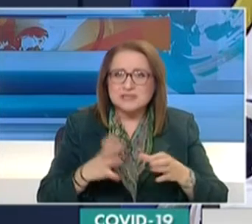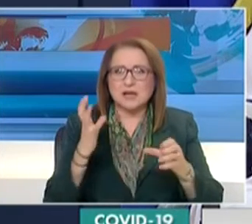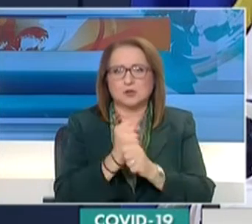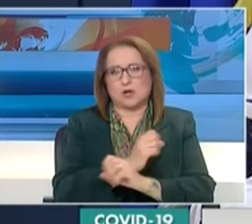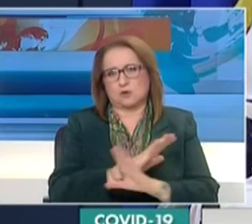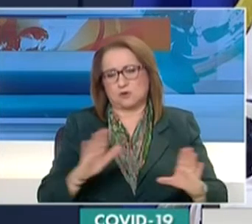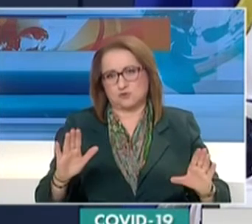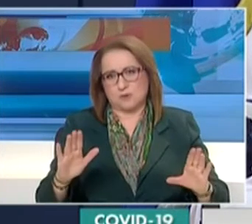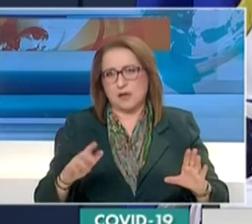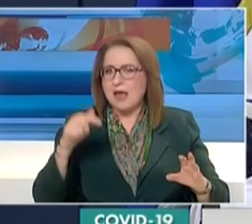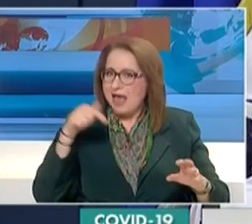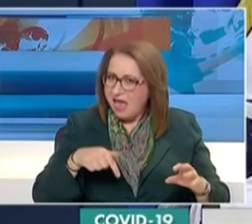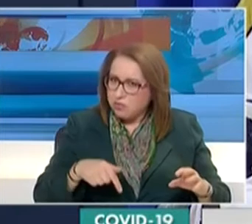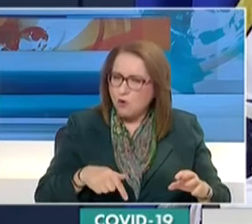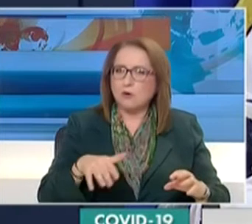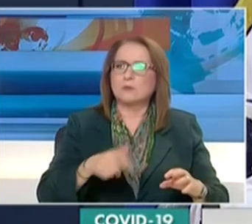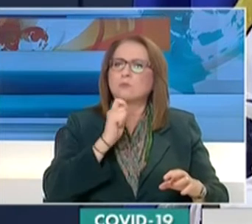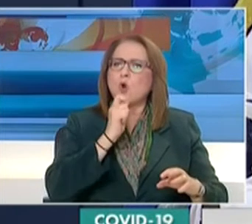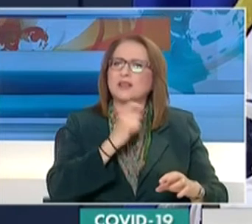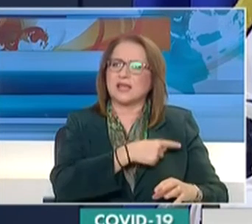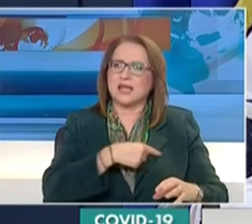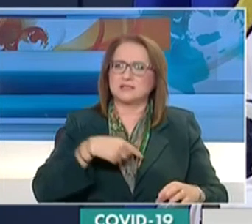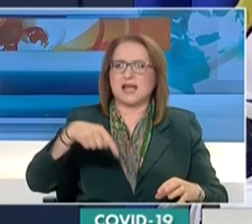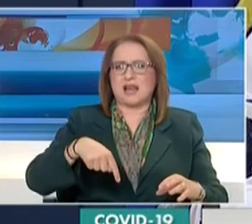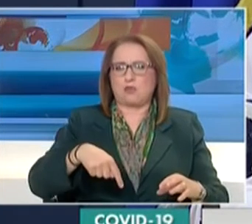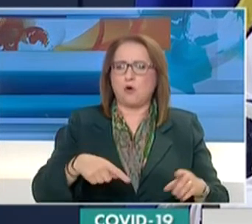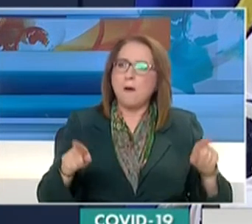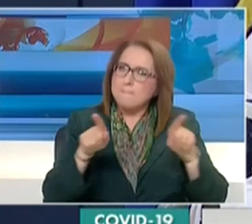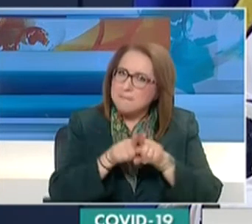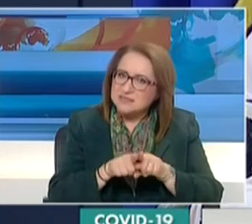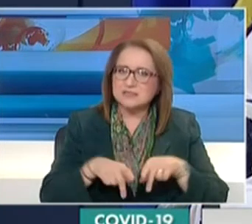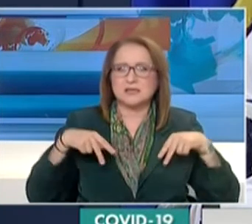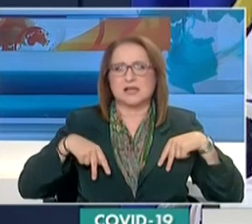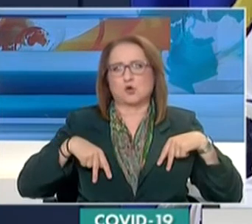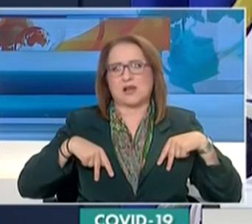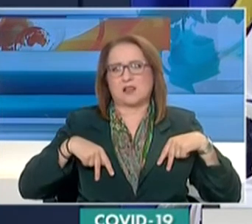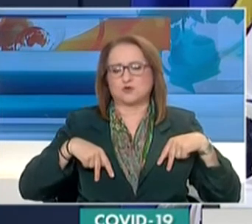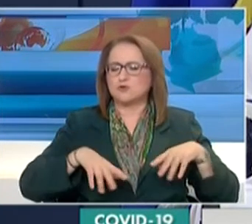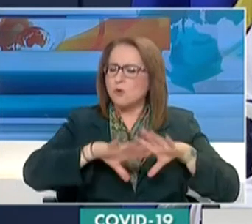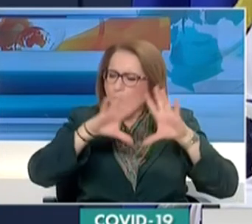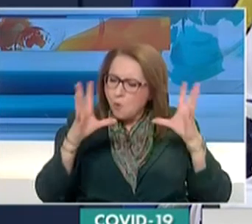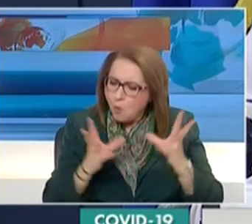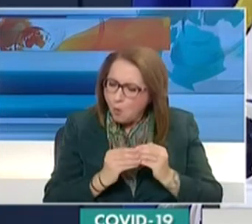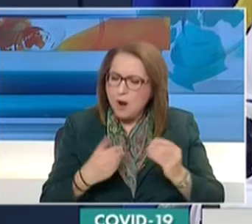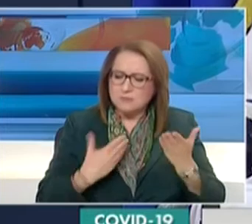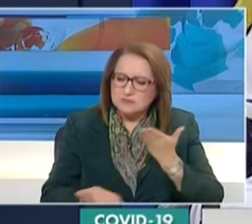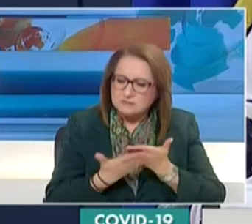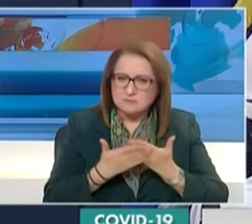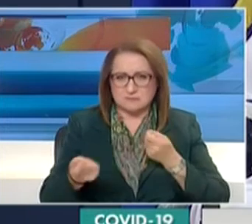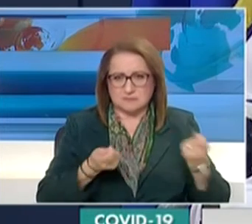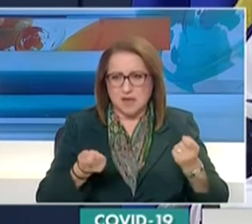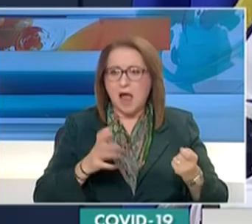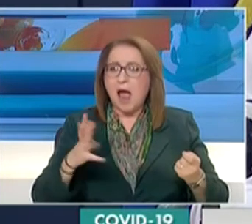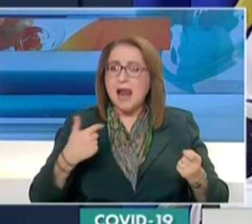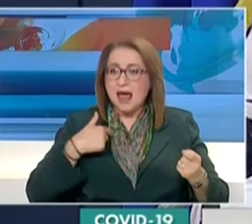ηγεσία είναι εδώ, μαζί και το κράτος, το οποίο κάνει και θα συνεχίσει να κάνει όλα όσα πρέπει. Αλλά ηγέτες είμαστε και